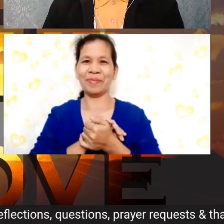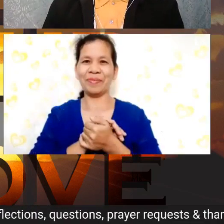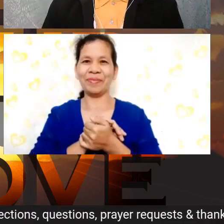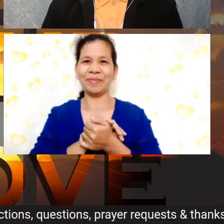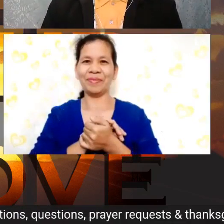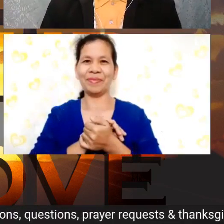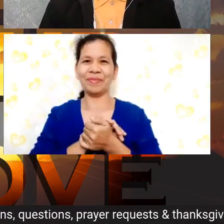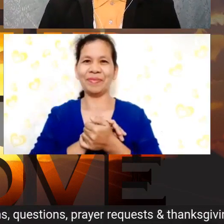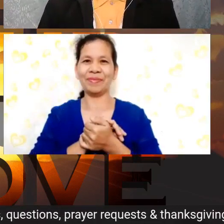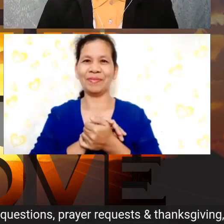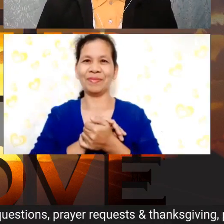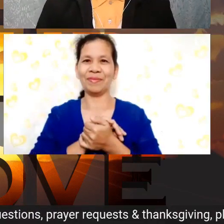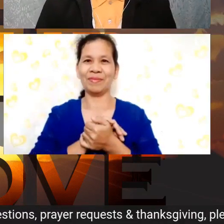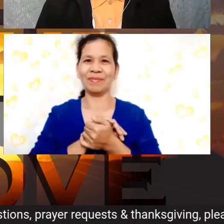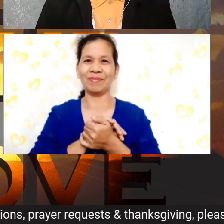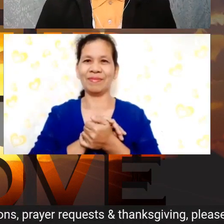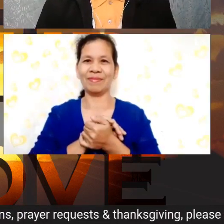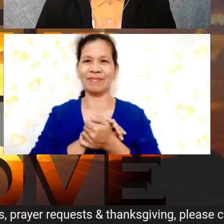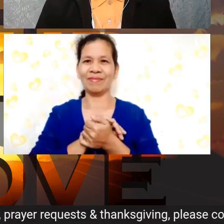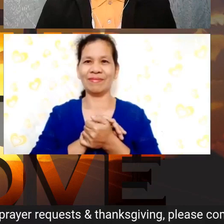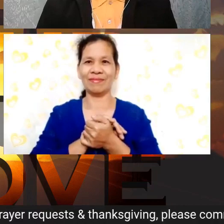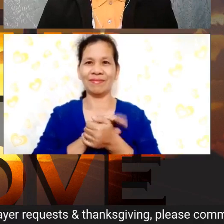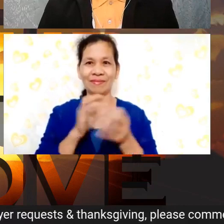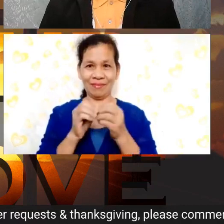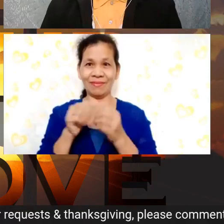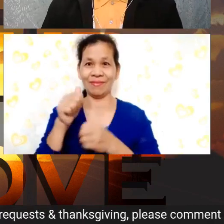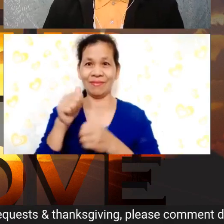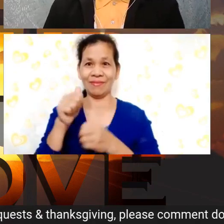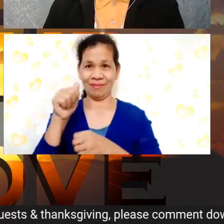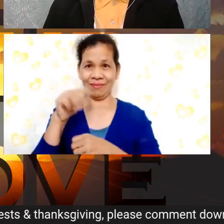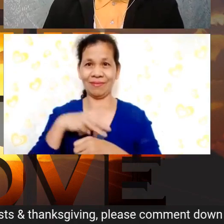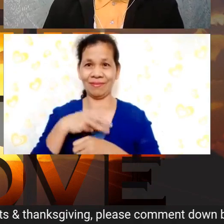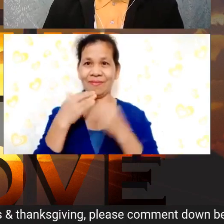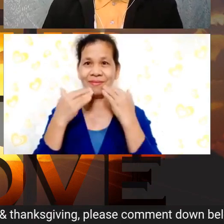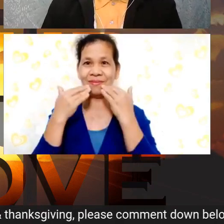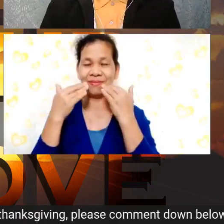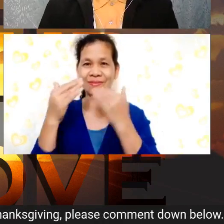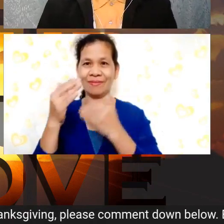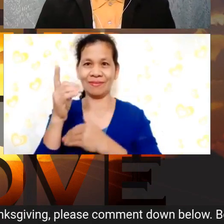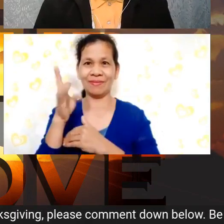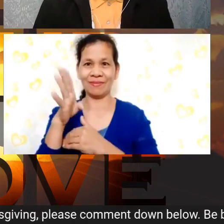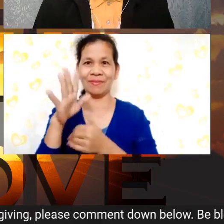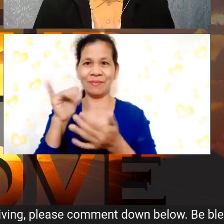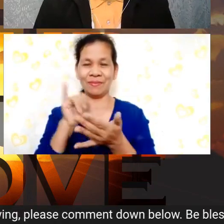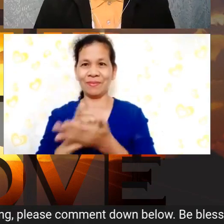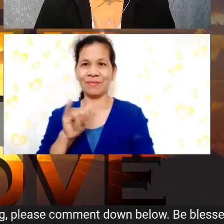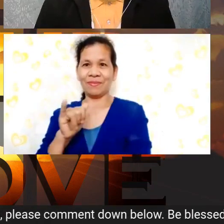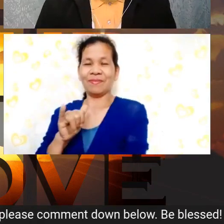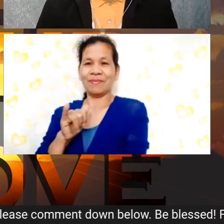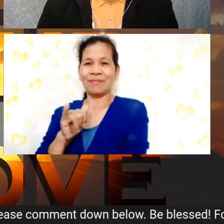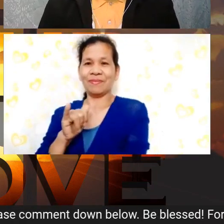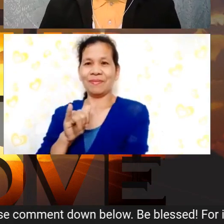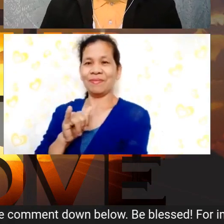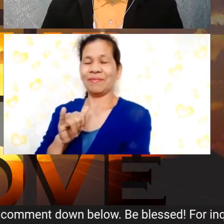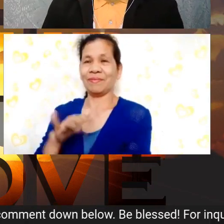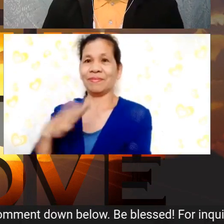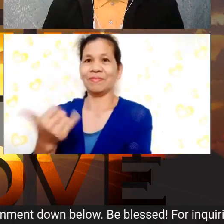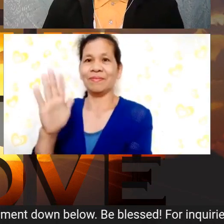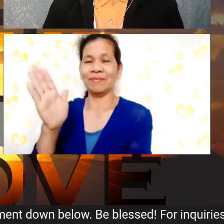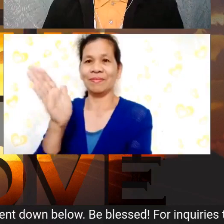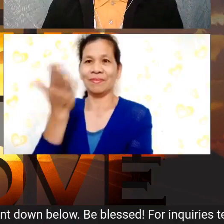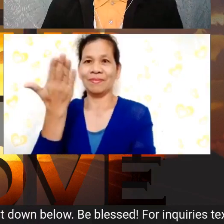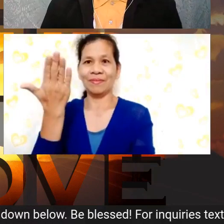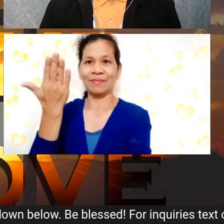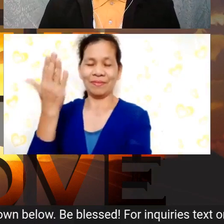po? At siyempre higit natin pinasasalamat sa ating mahal na Diyos ay ang umagang